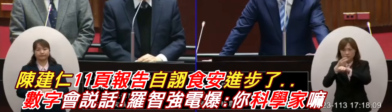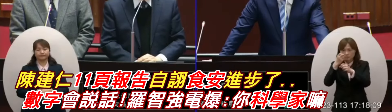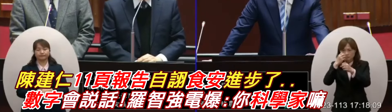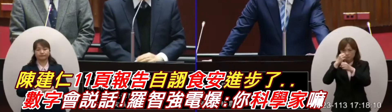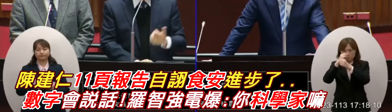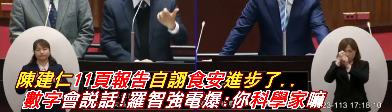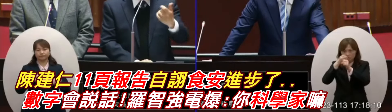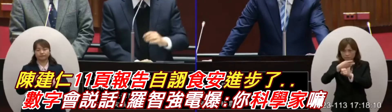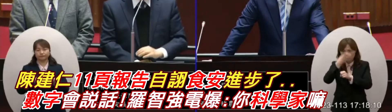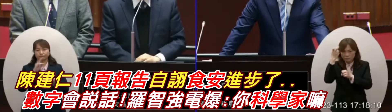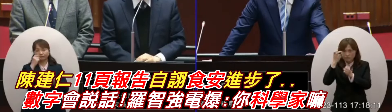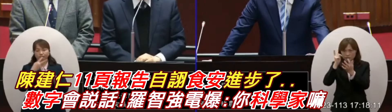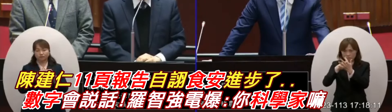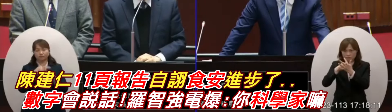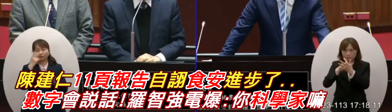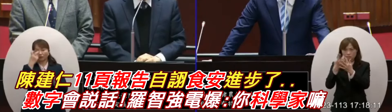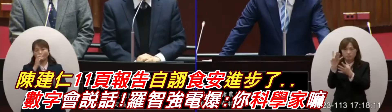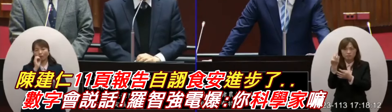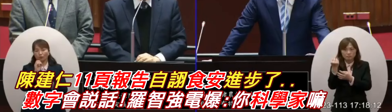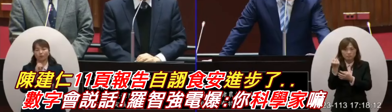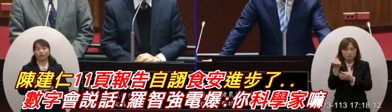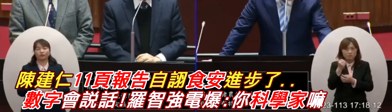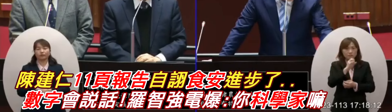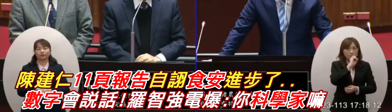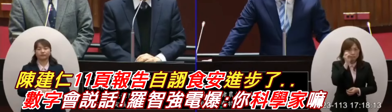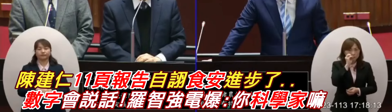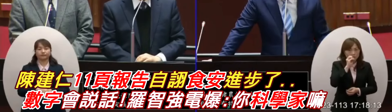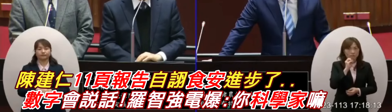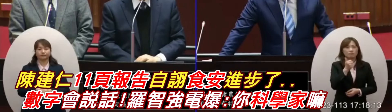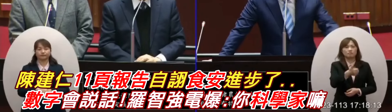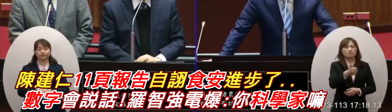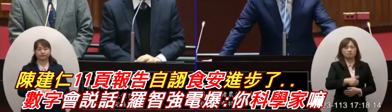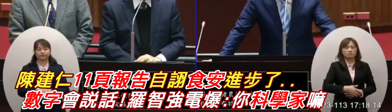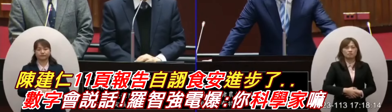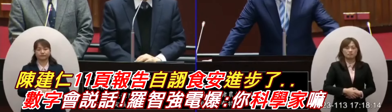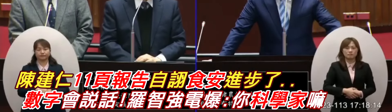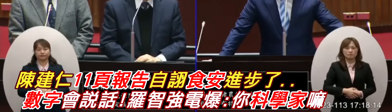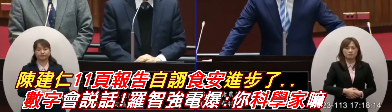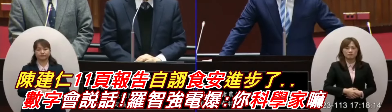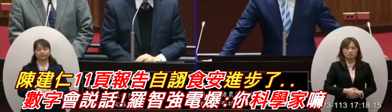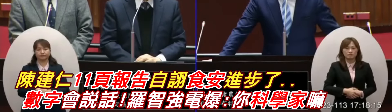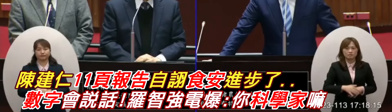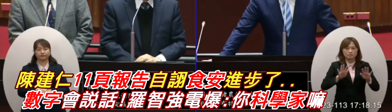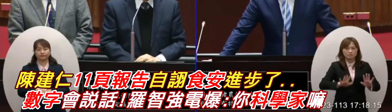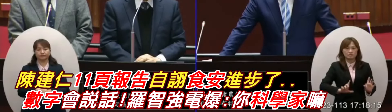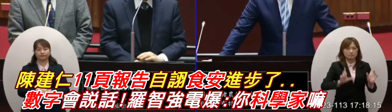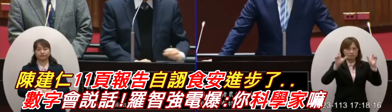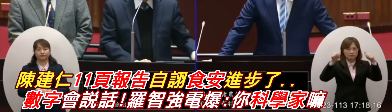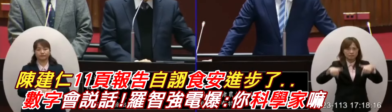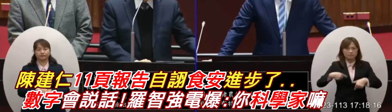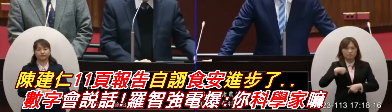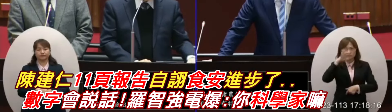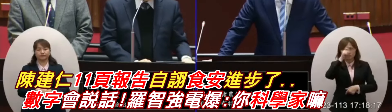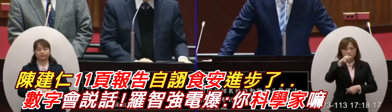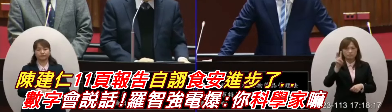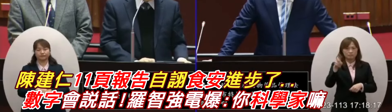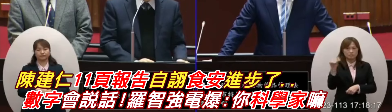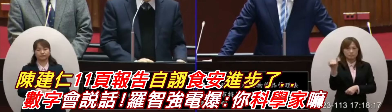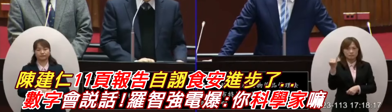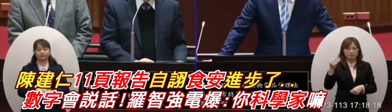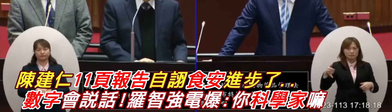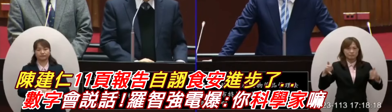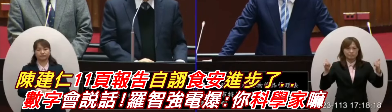布特罗检出零检出啊， 零检出啊，非常好。今天一整天我看你跟徐小新很热